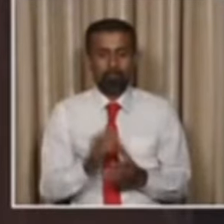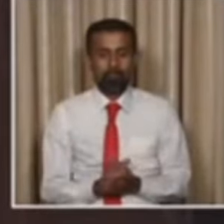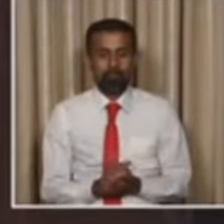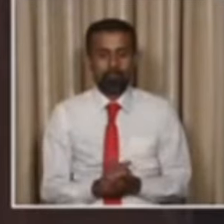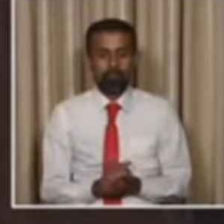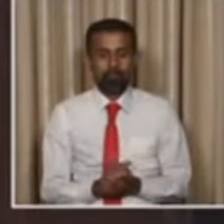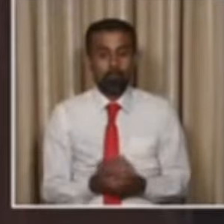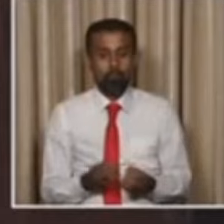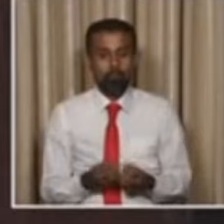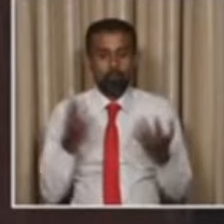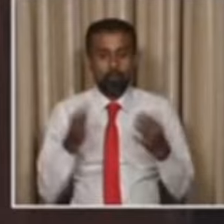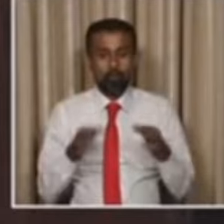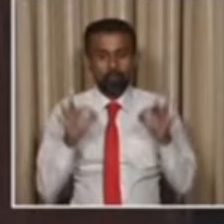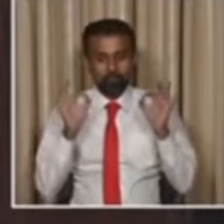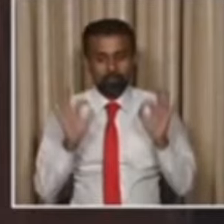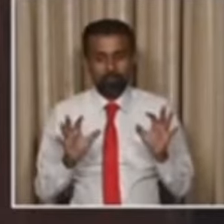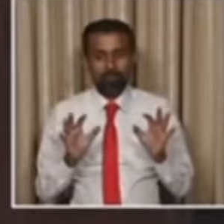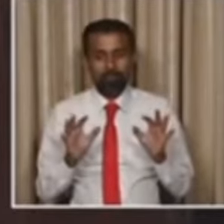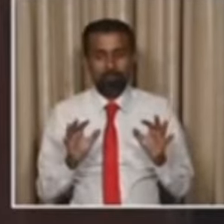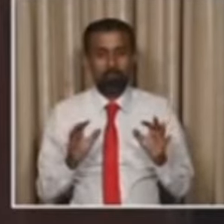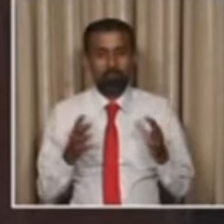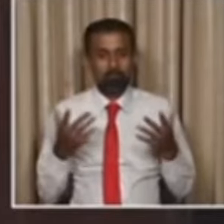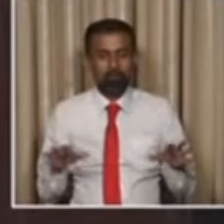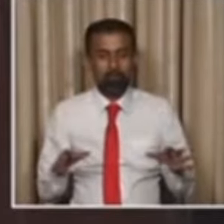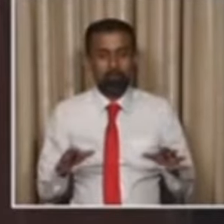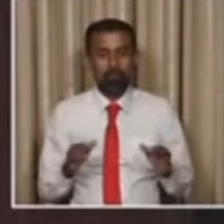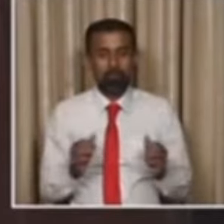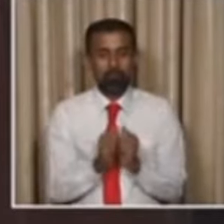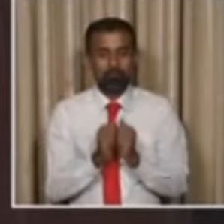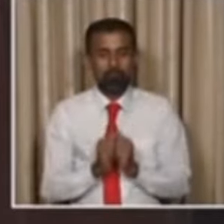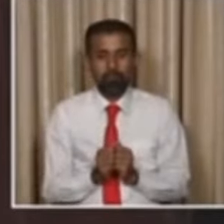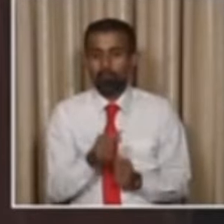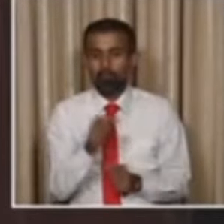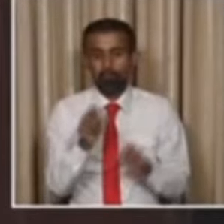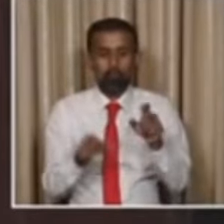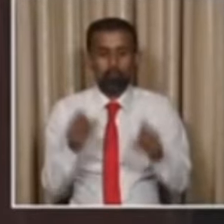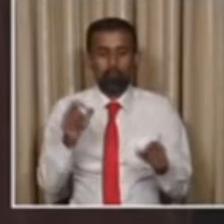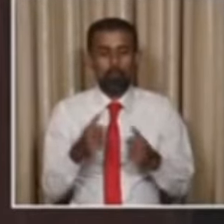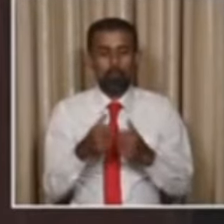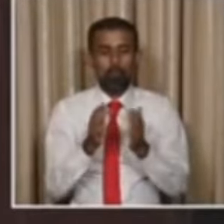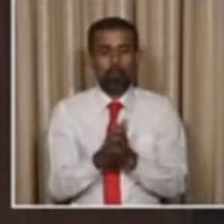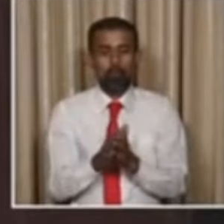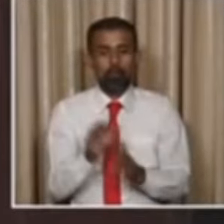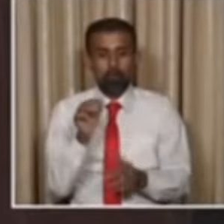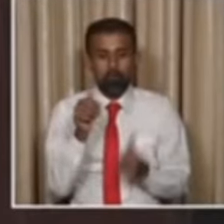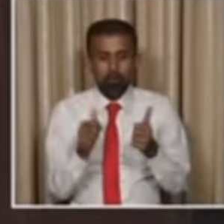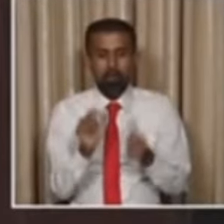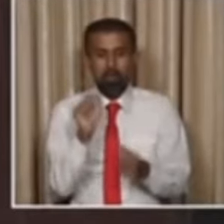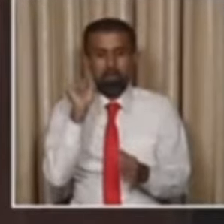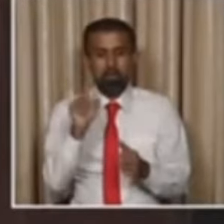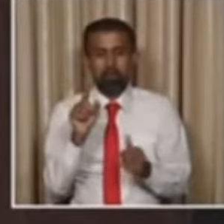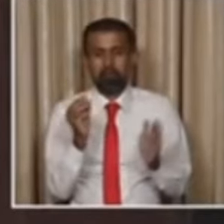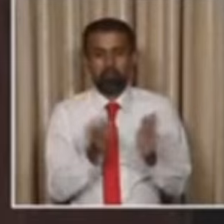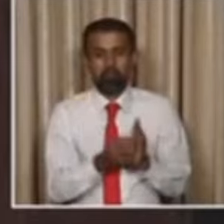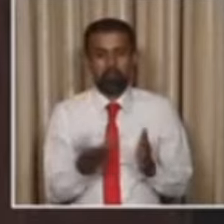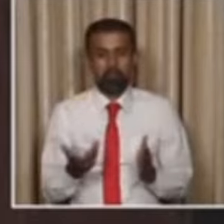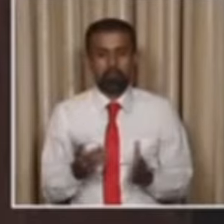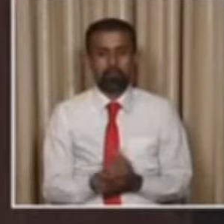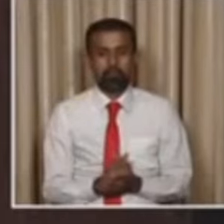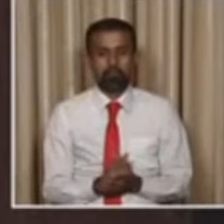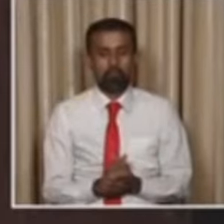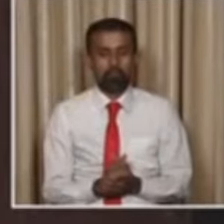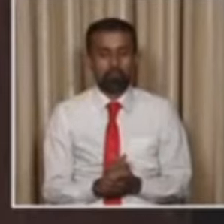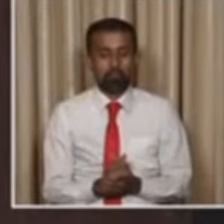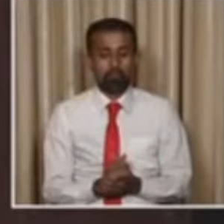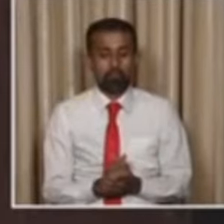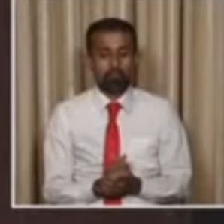බෝම්බේට නිවැරදිව පුපුරවාගත්තු ඒක කටයුතු කරපු කිසි කෙනෙක්ගේ සියලු හරි නංගන් නැහැ. බෝම්බයක් ප්‍රහාරයක් එල්ල වෙනවා